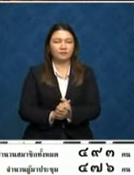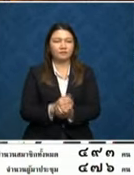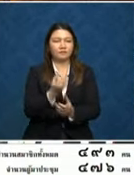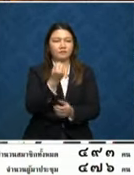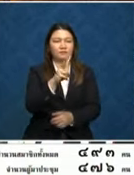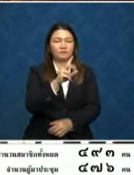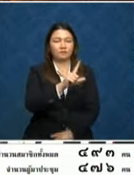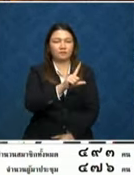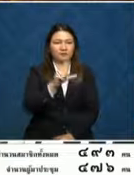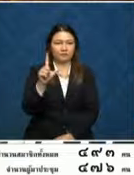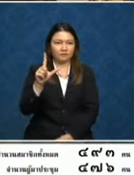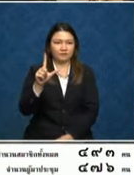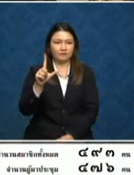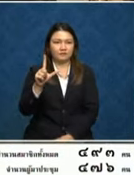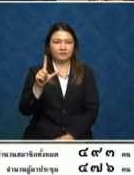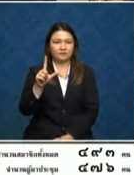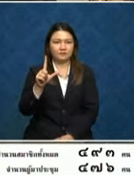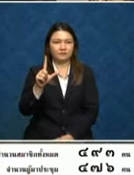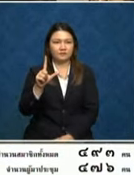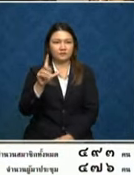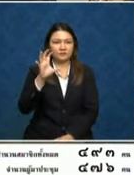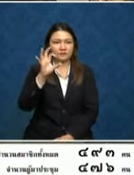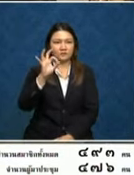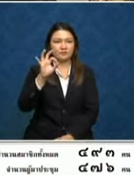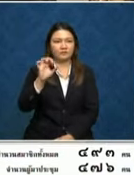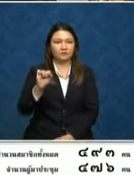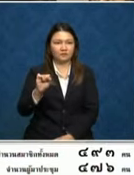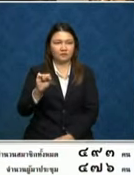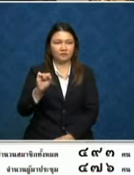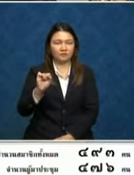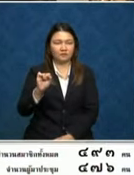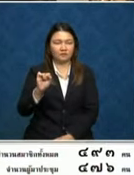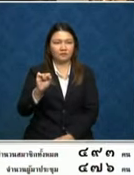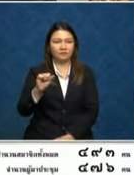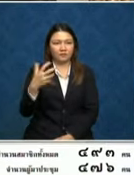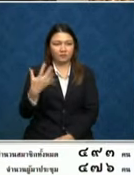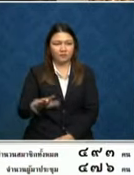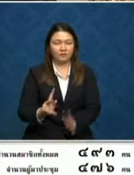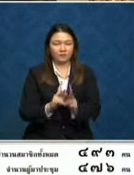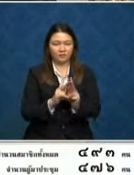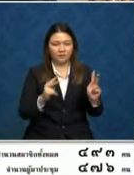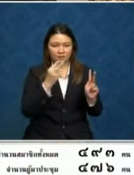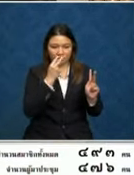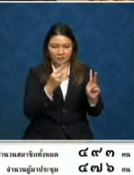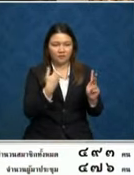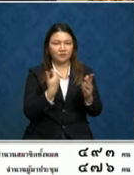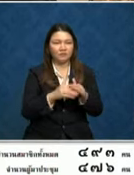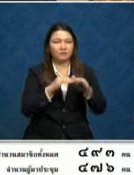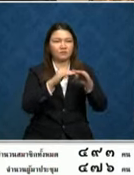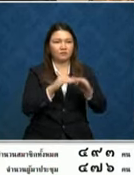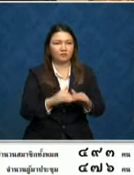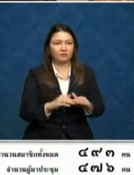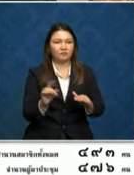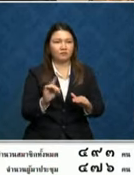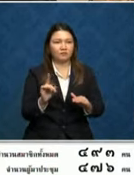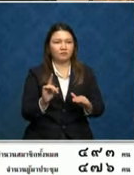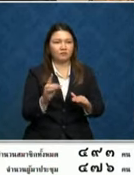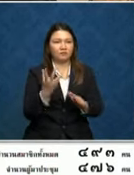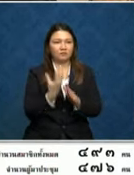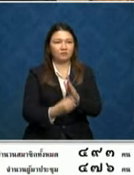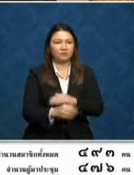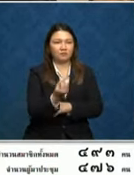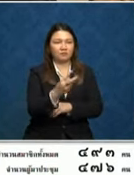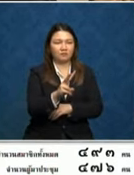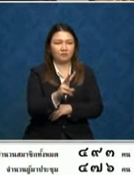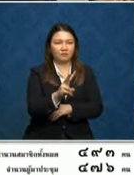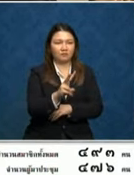12ล้านนะครับ900,000 บาทนะครับแล้วก็ถูกกรรมาธิการเนี่ยครับก็ปรับลดงบประมาณมานะครับก็เหลือประมาณ12